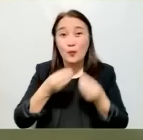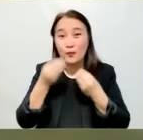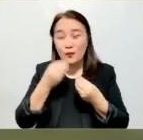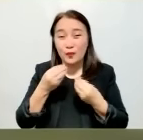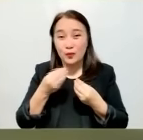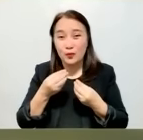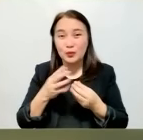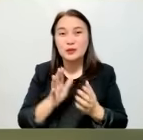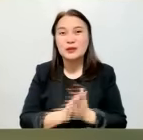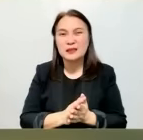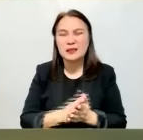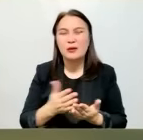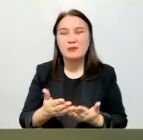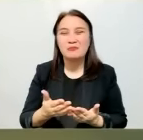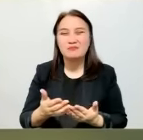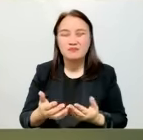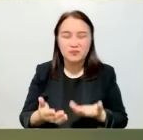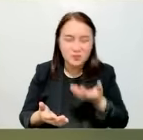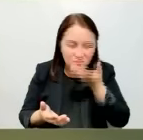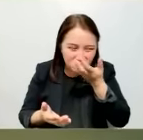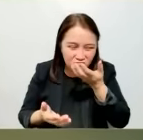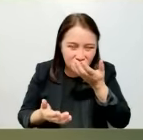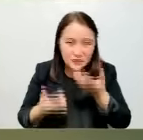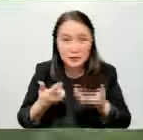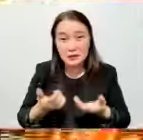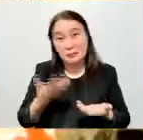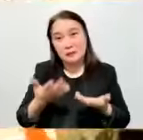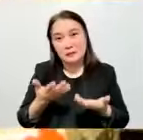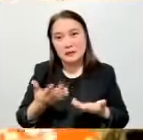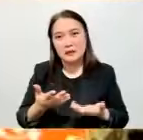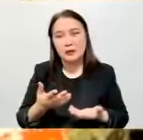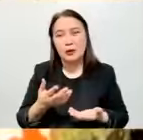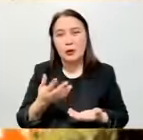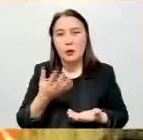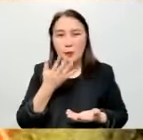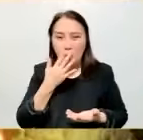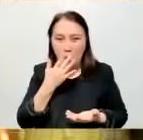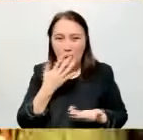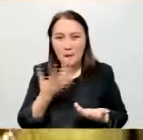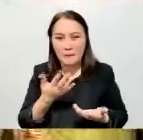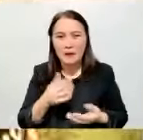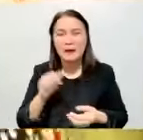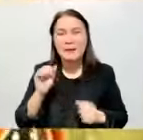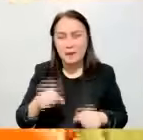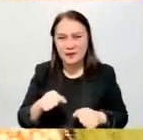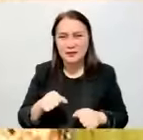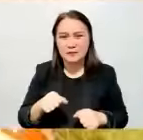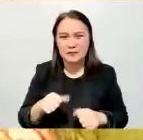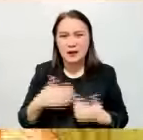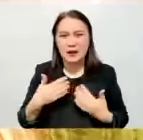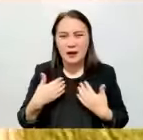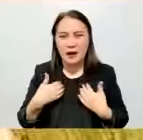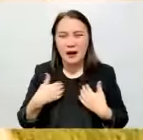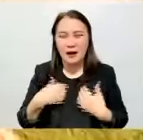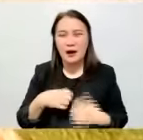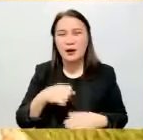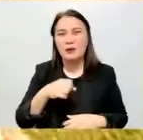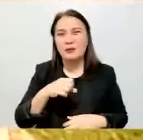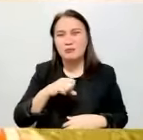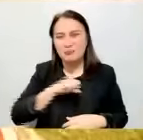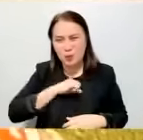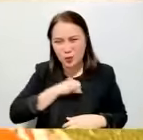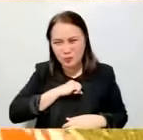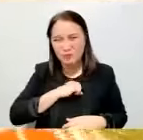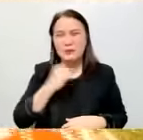kung suriin muna ang amoy o kulay nito bago kainin. Nariyan din ang posibilidad ng pagkakaroon ng ubo at sipon kahit